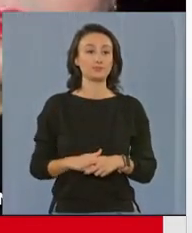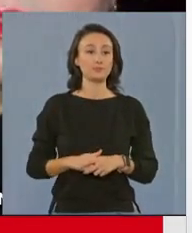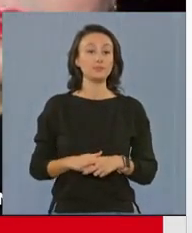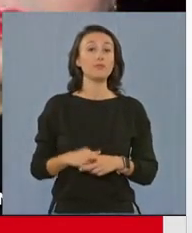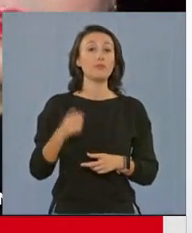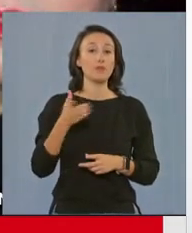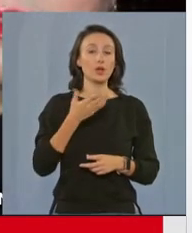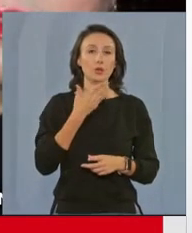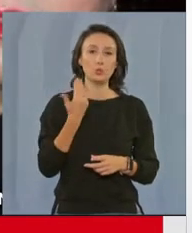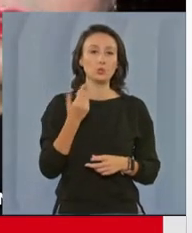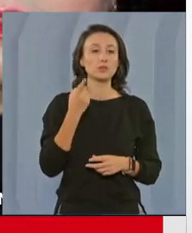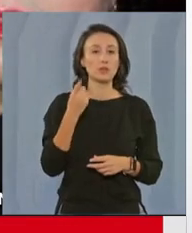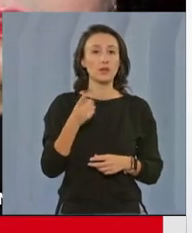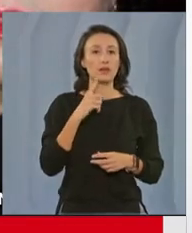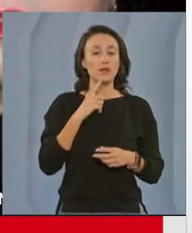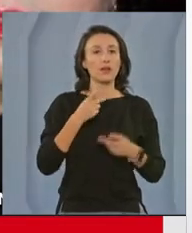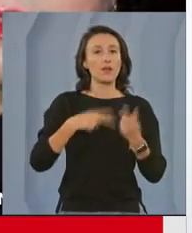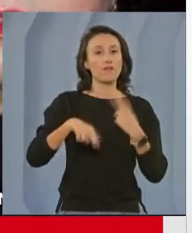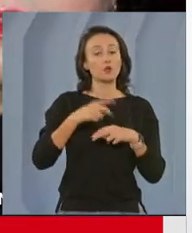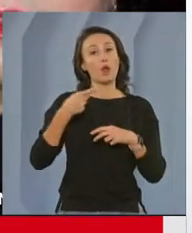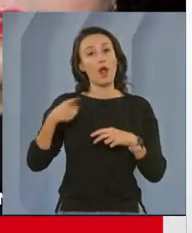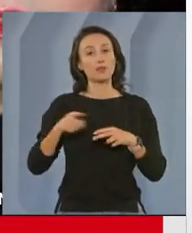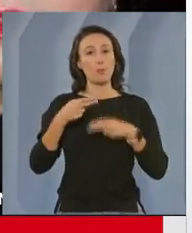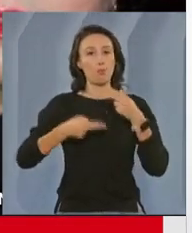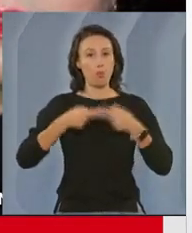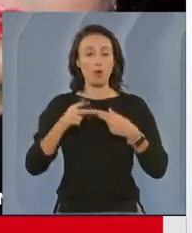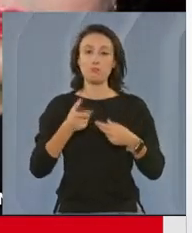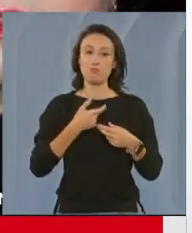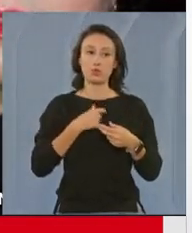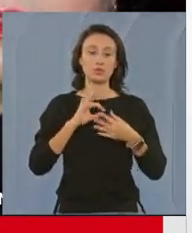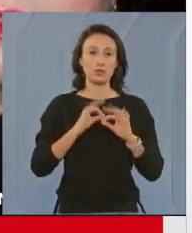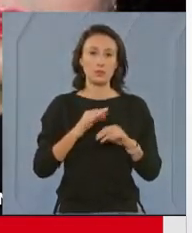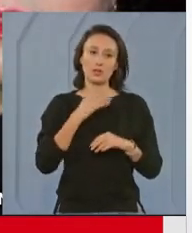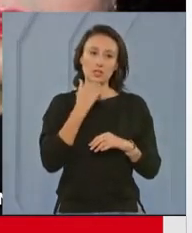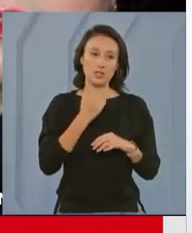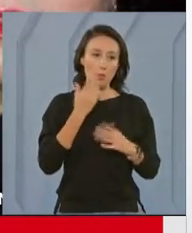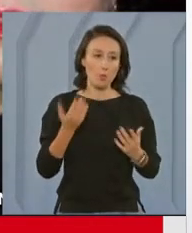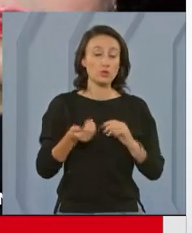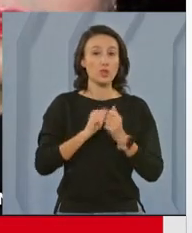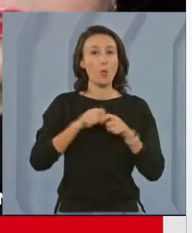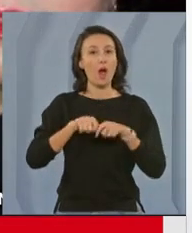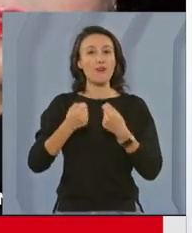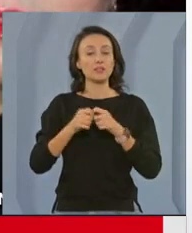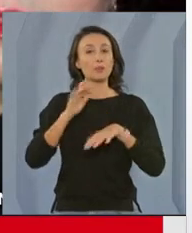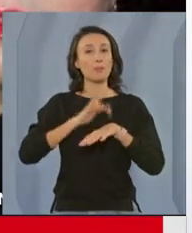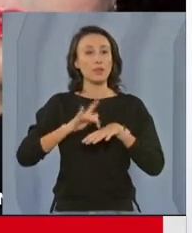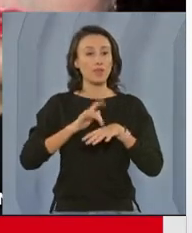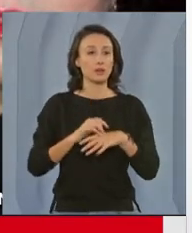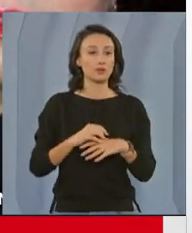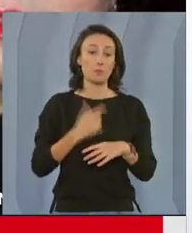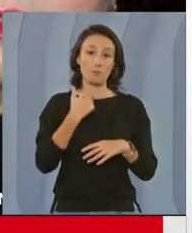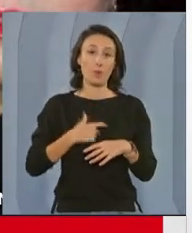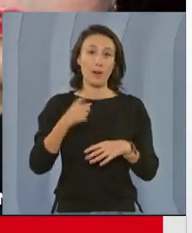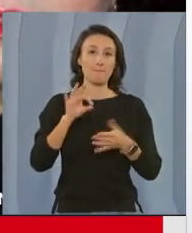Ploșnițele nu sunt vector de transmitere a altor boli. Ele pot genera disconfort sau afectări medicale prin propria